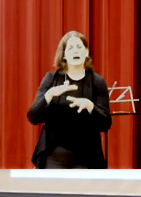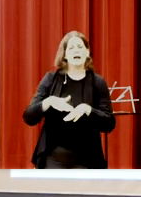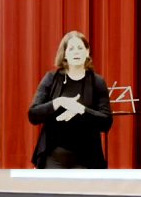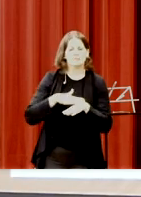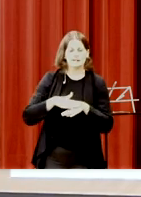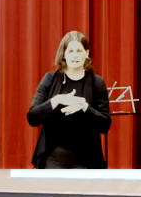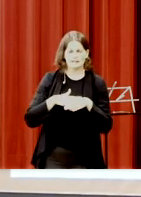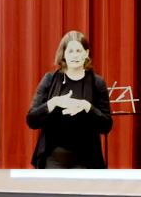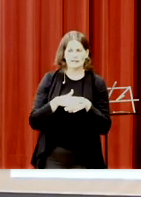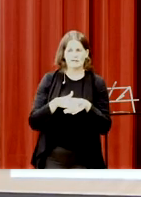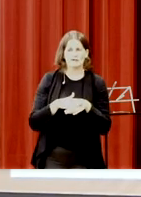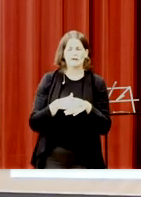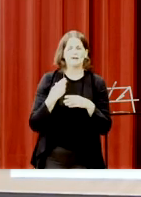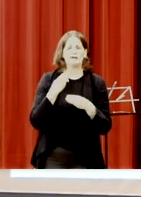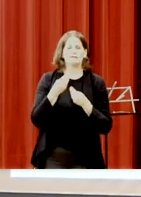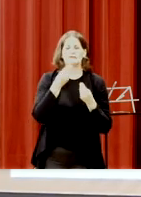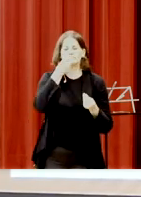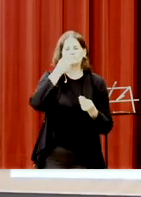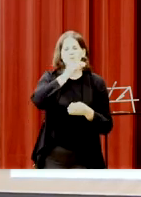lector.